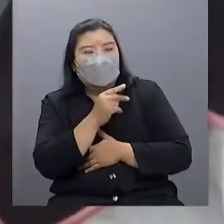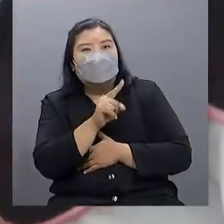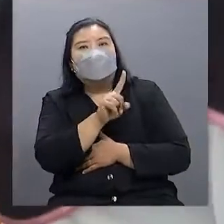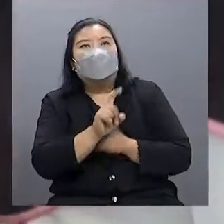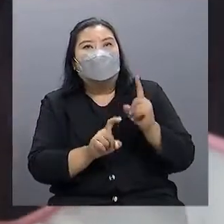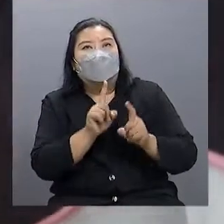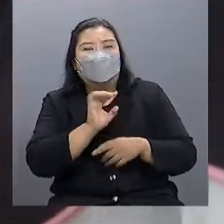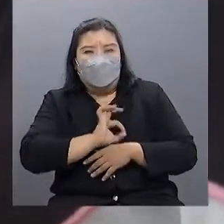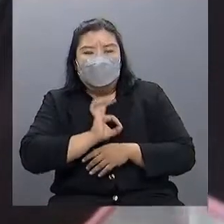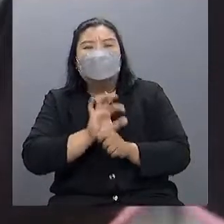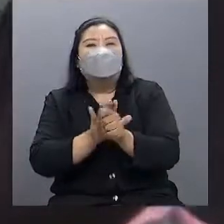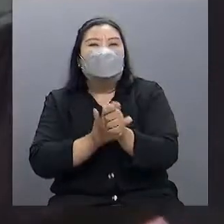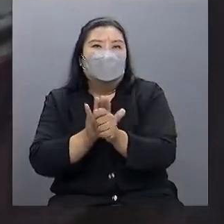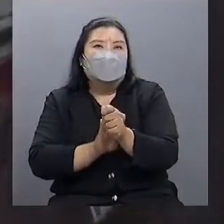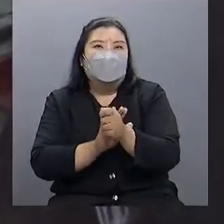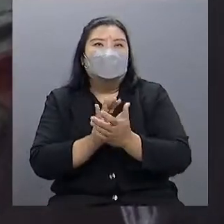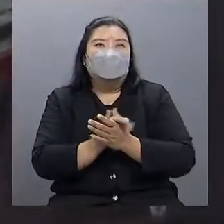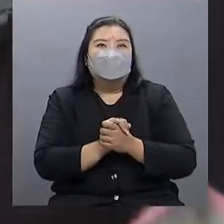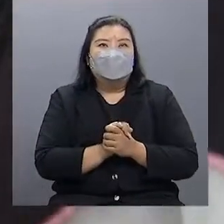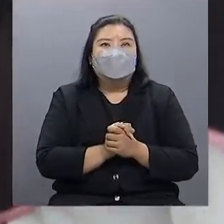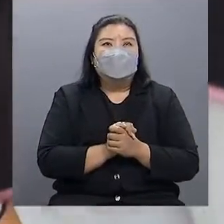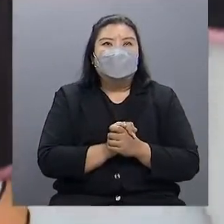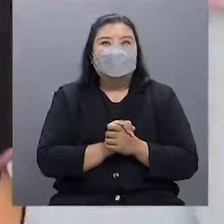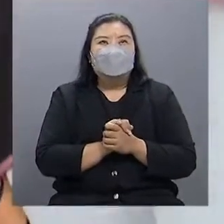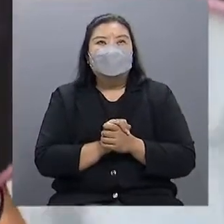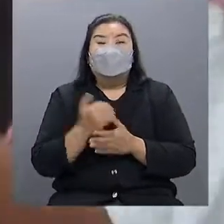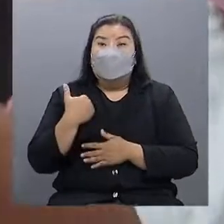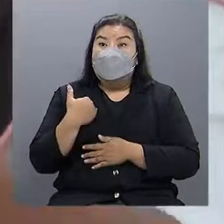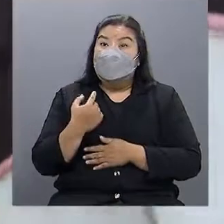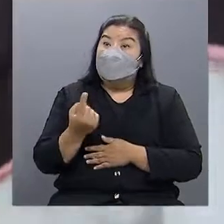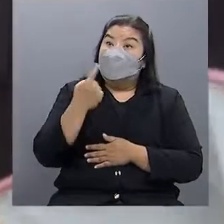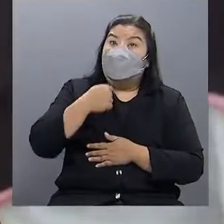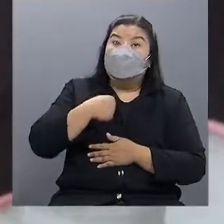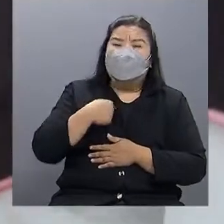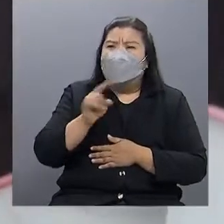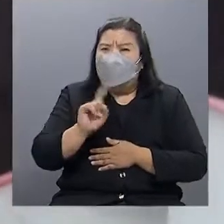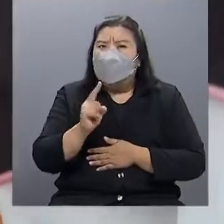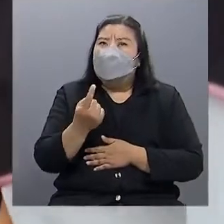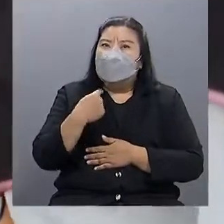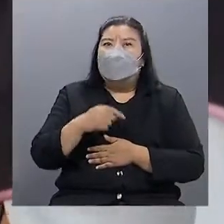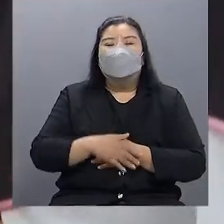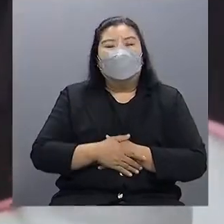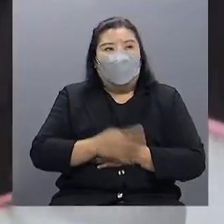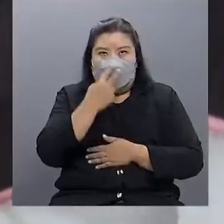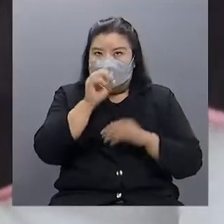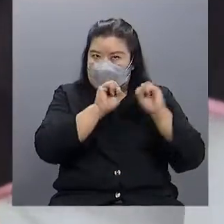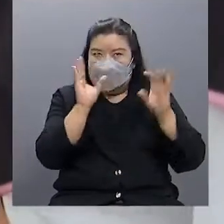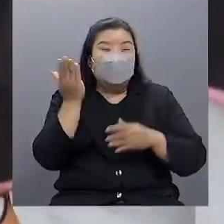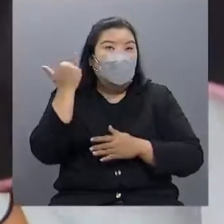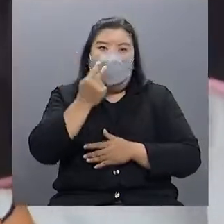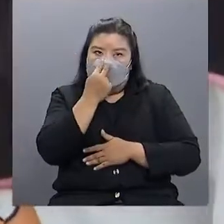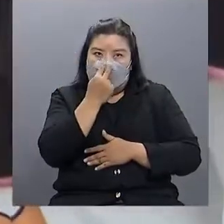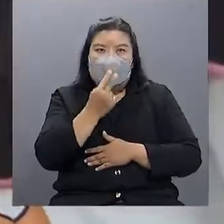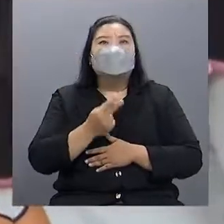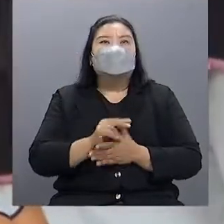านที่โทรหาคนนู้นคนนี้ว่าเกิดอะไรขึ้นอะไรแบบนี้ โทรหาเราเลยว่าเราอยู่ตรงนี้เอง กว่าจะออกมาได้ก็ประมาณราวๆสัก